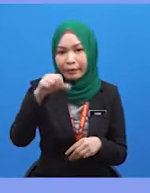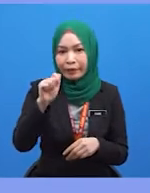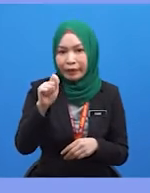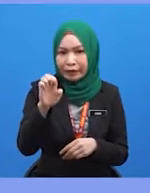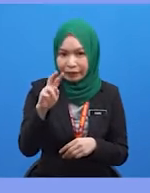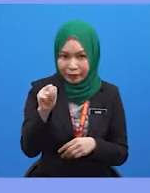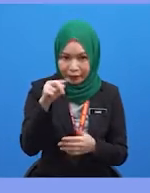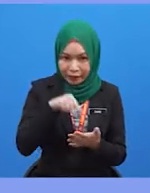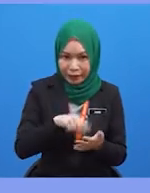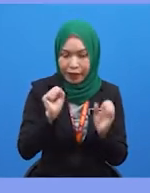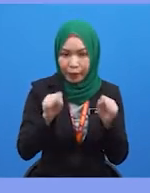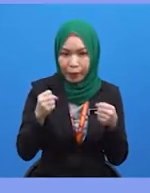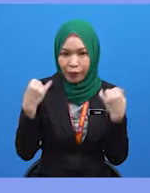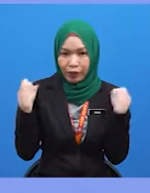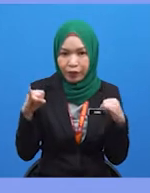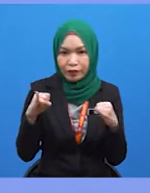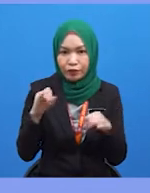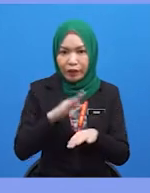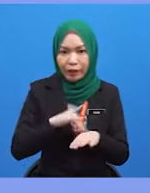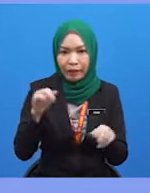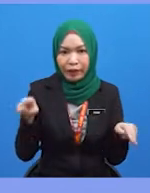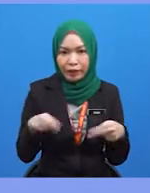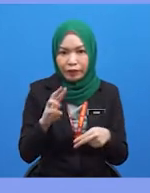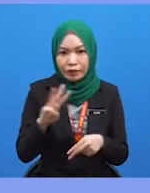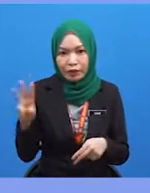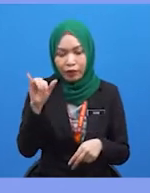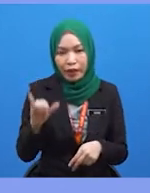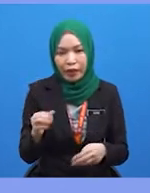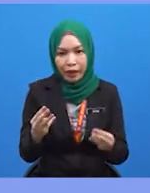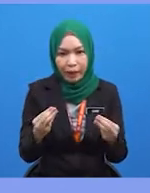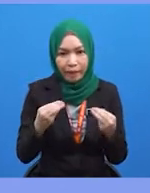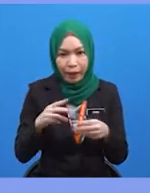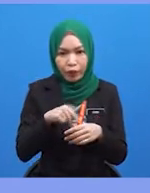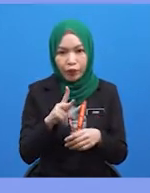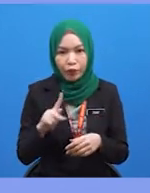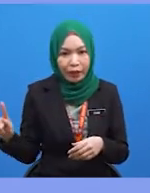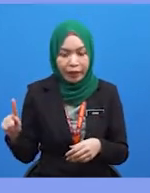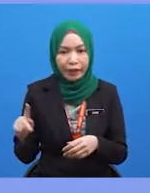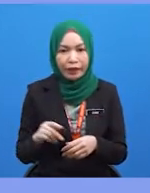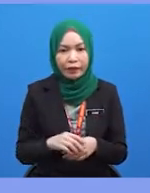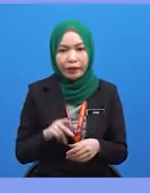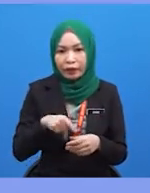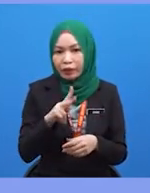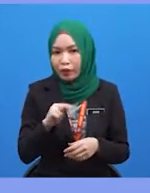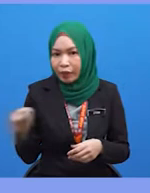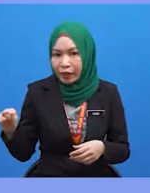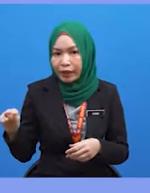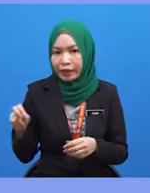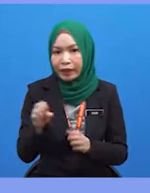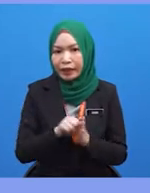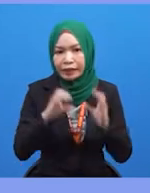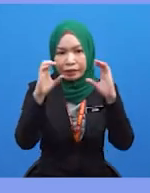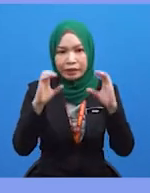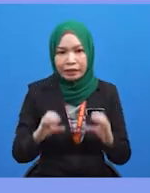ini boleh dijual kepada usahawan yang ingin mengeluarkan keluaran